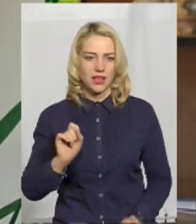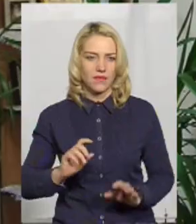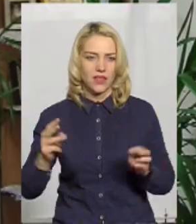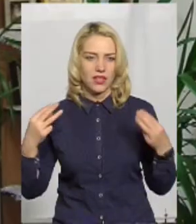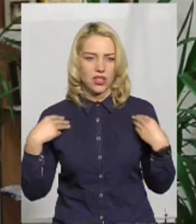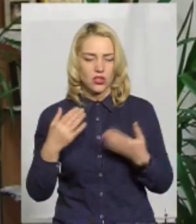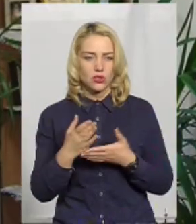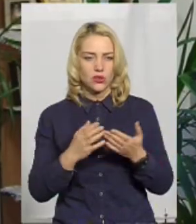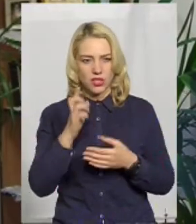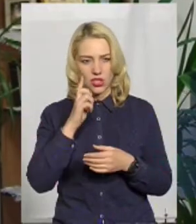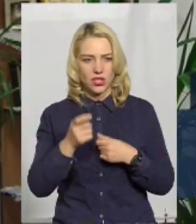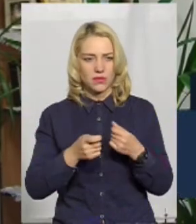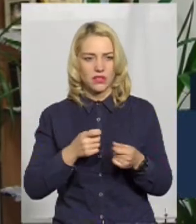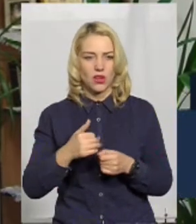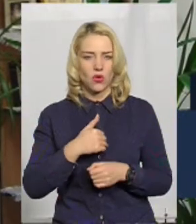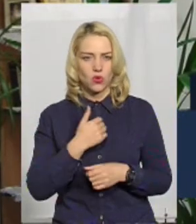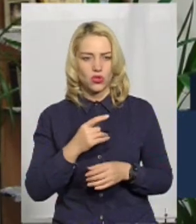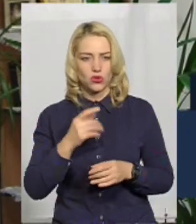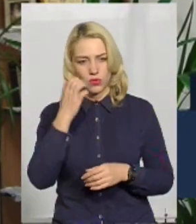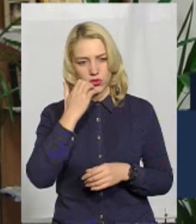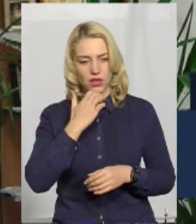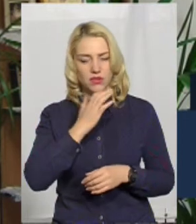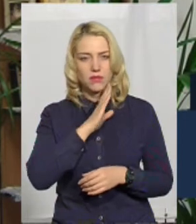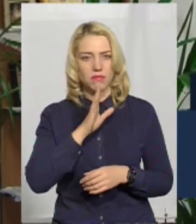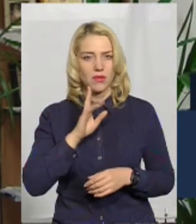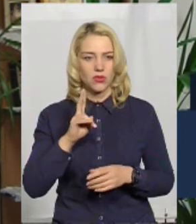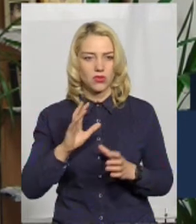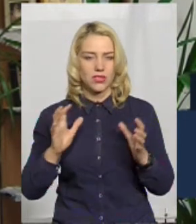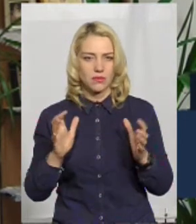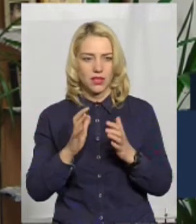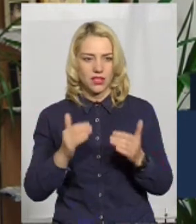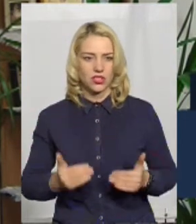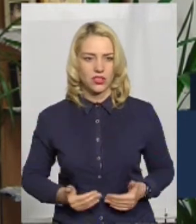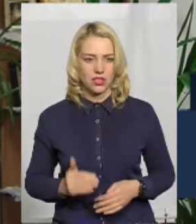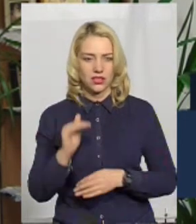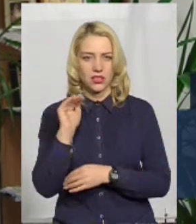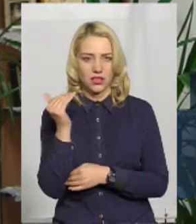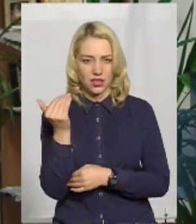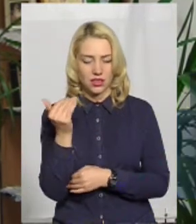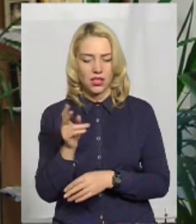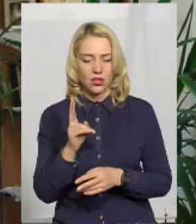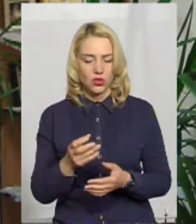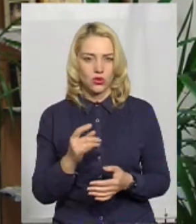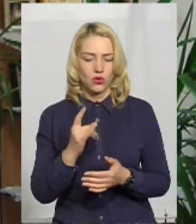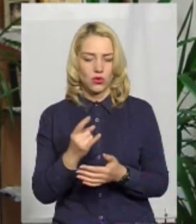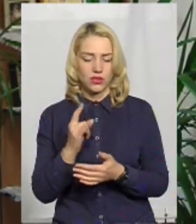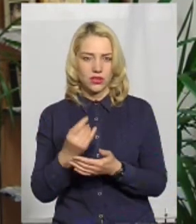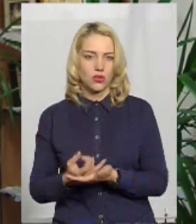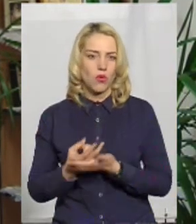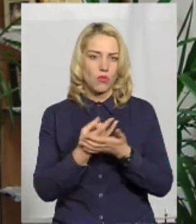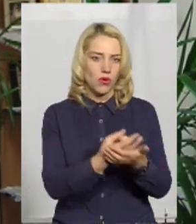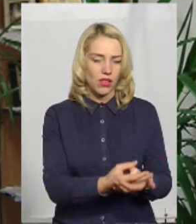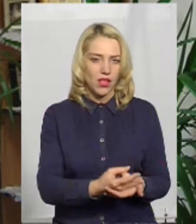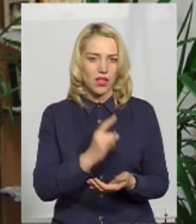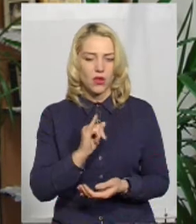облдержадміністрації. Найперше, я хочу все-таки черговий раз подякувати мамі, яка зберегла життя дитини, яка поклала його у вікно життя.